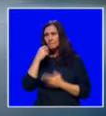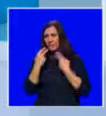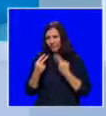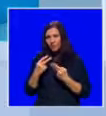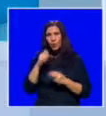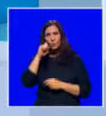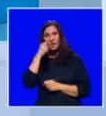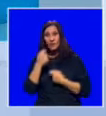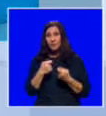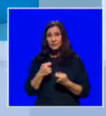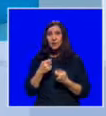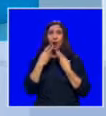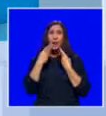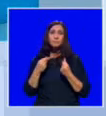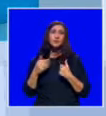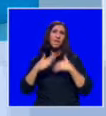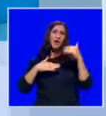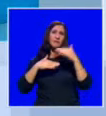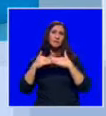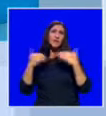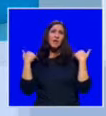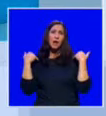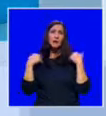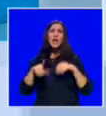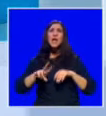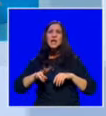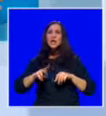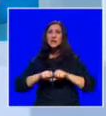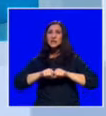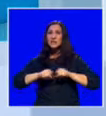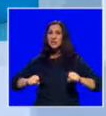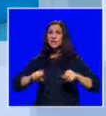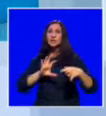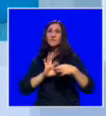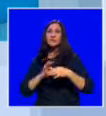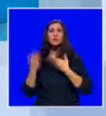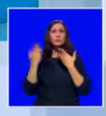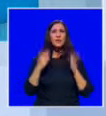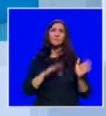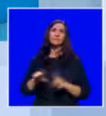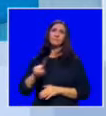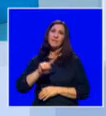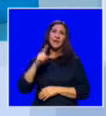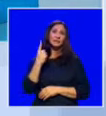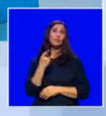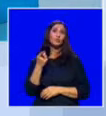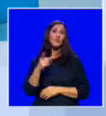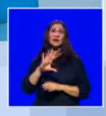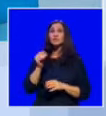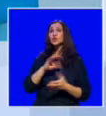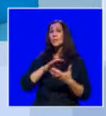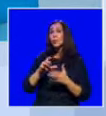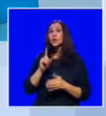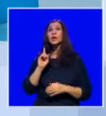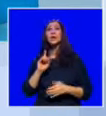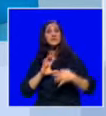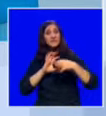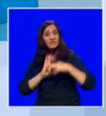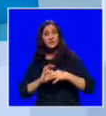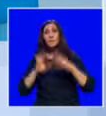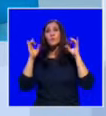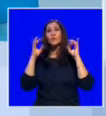на квалифицирани кадри или скъсаната връзка с образованието ли? И не само това, разбира се, да, и всички политики, които са свързани